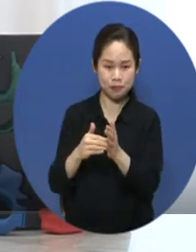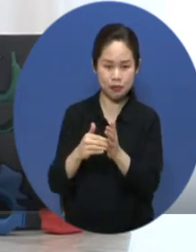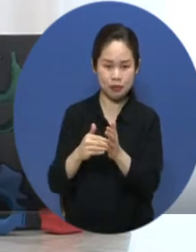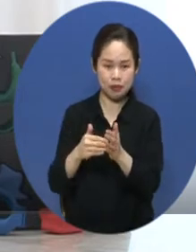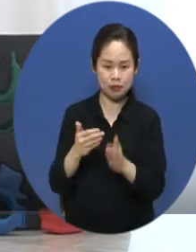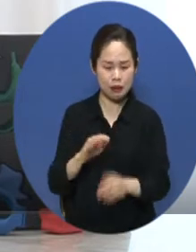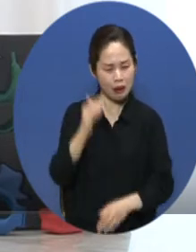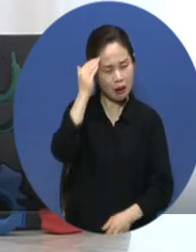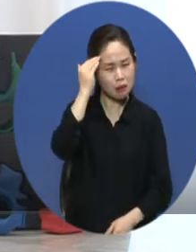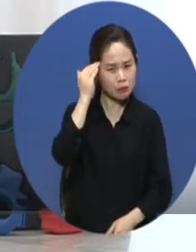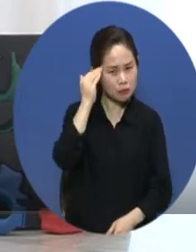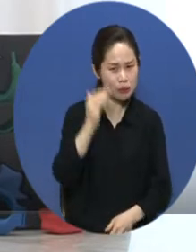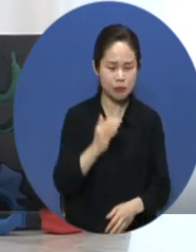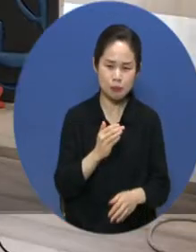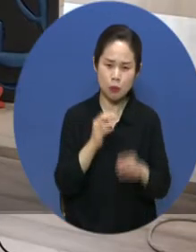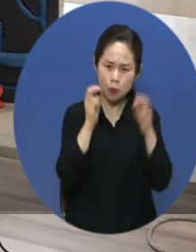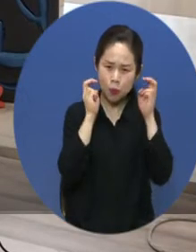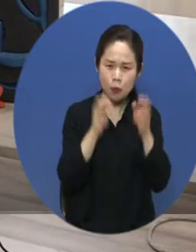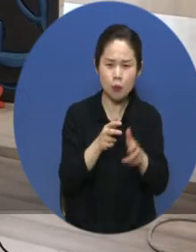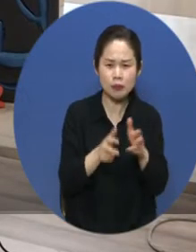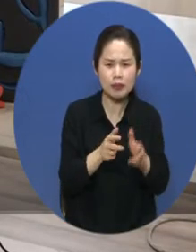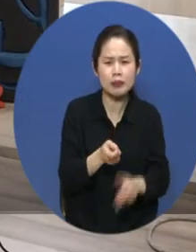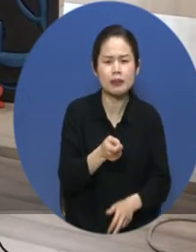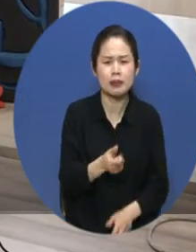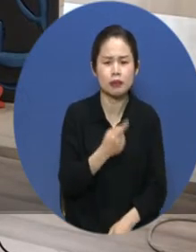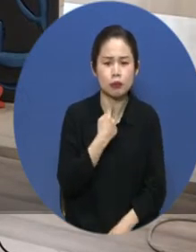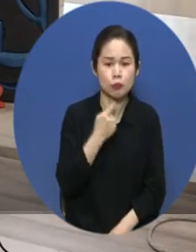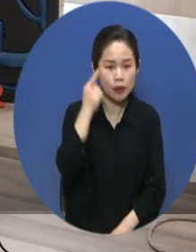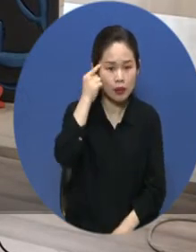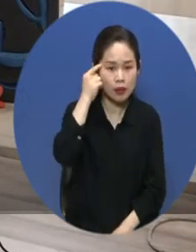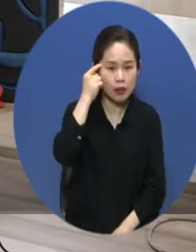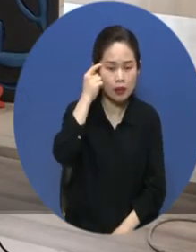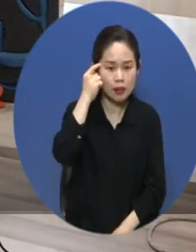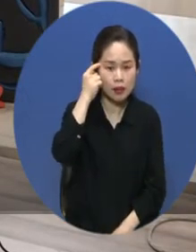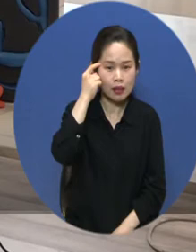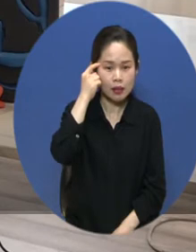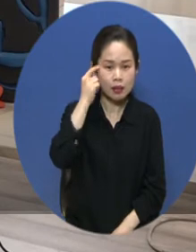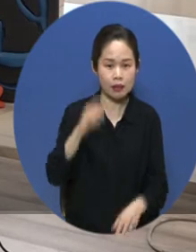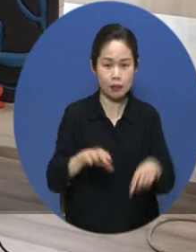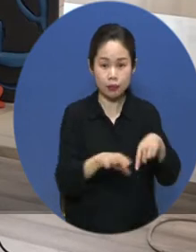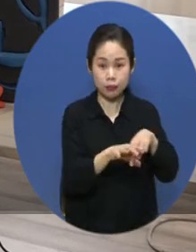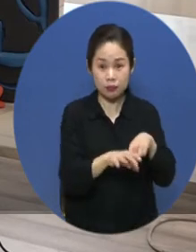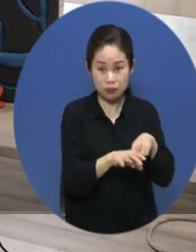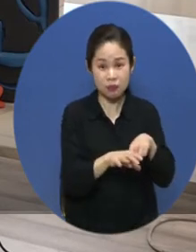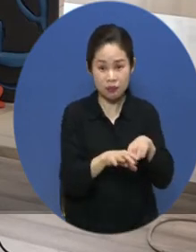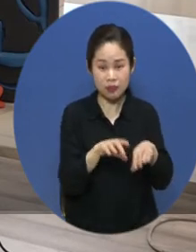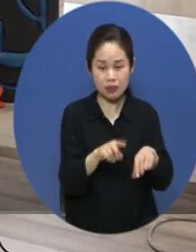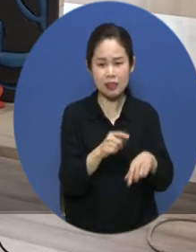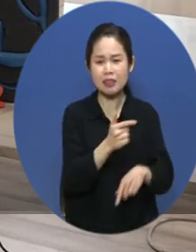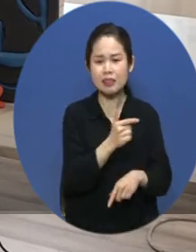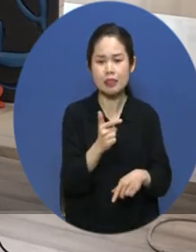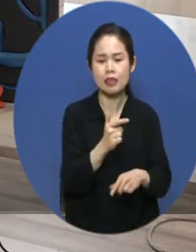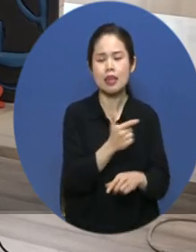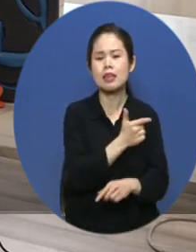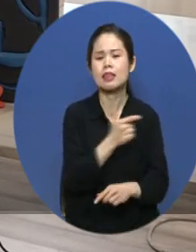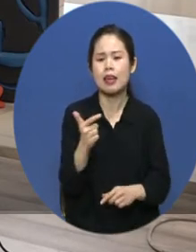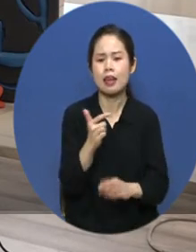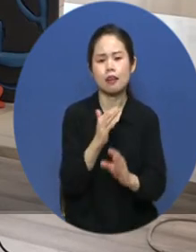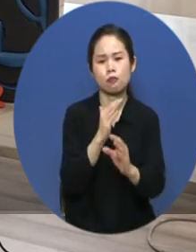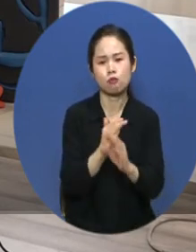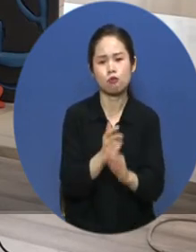영세하게 제작하는 경우가 많았는데, 그 이유가 대부분의 필기 보조기구들은 이제 사이즈가 대중소 이렇게 세